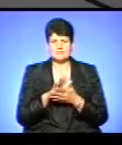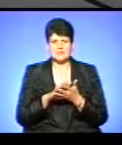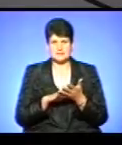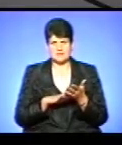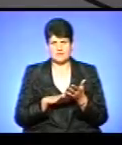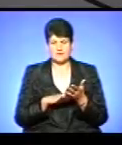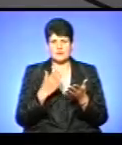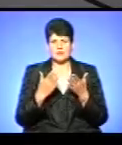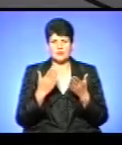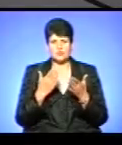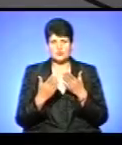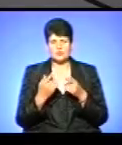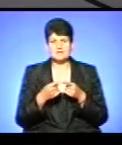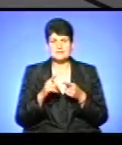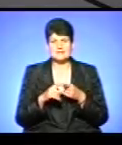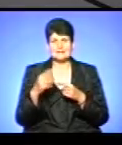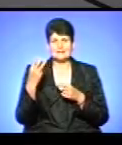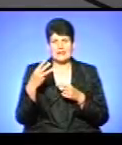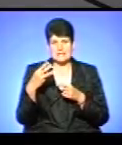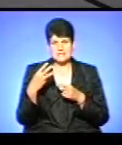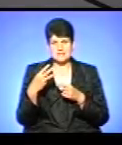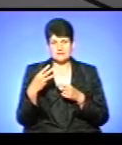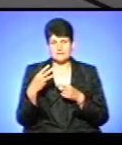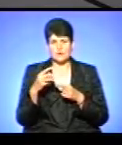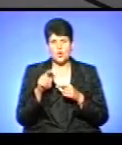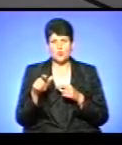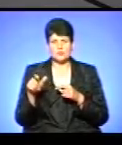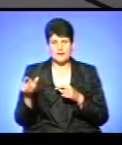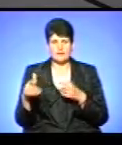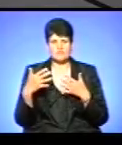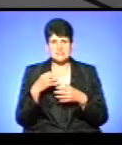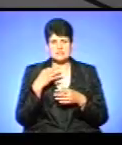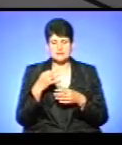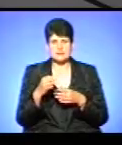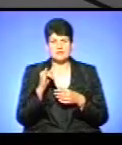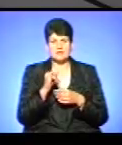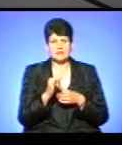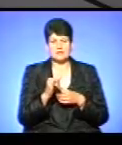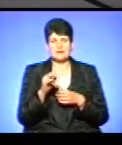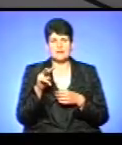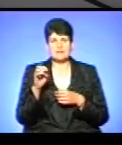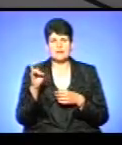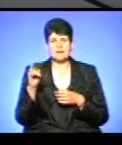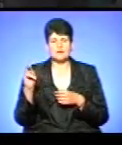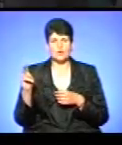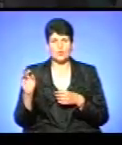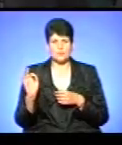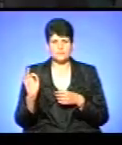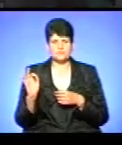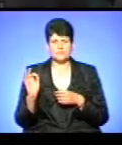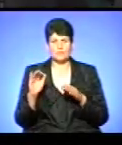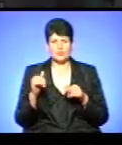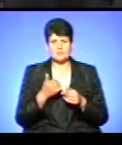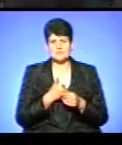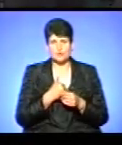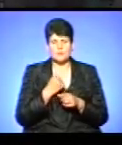Якщо ці 30 людей, як зазначила, в принципі, Ірина Ленько, з її слів, потім